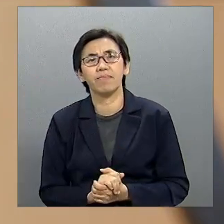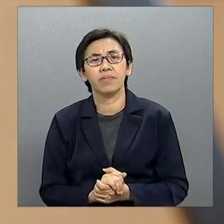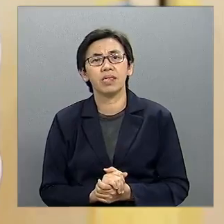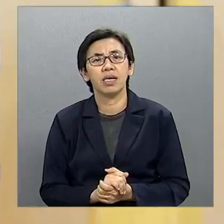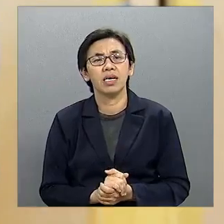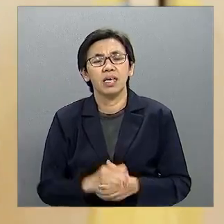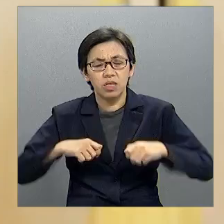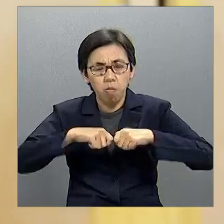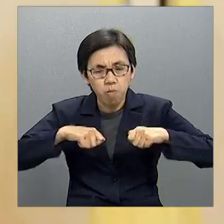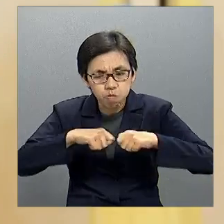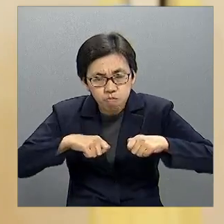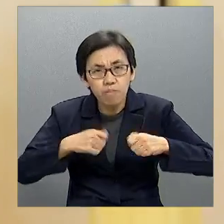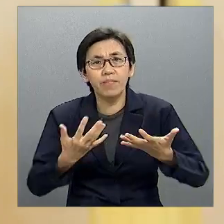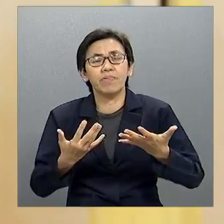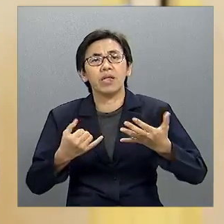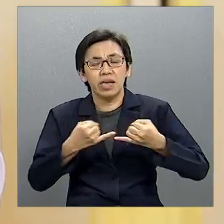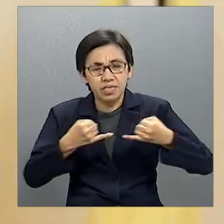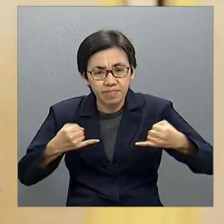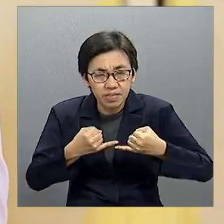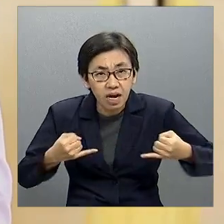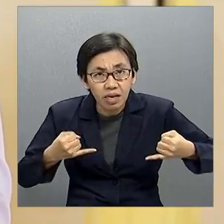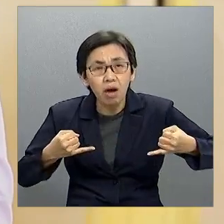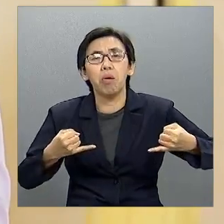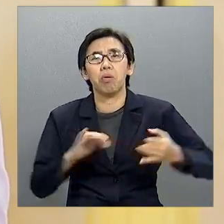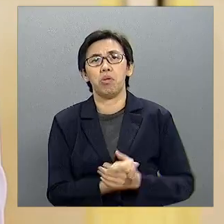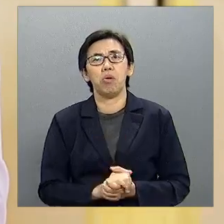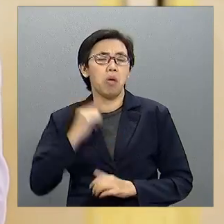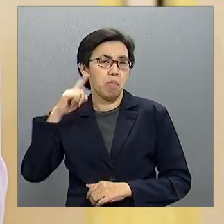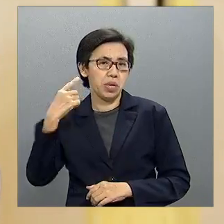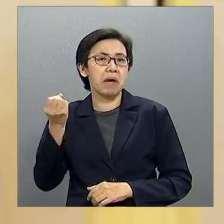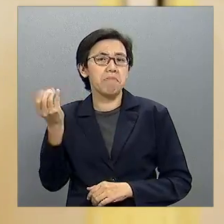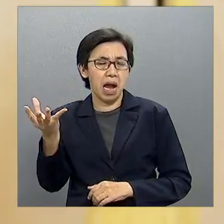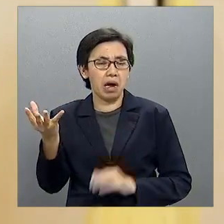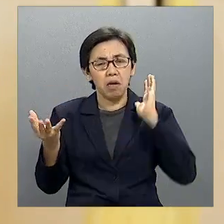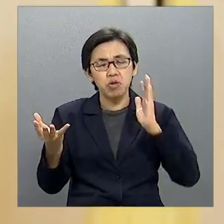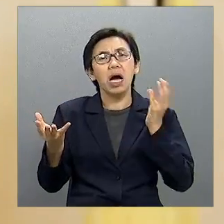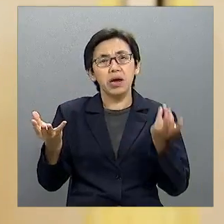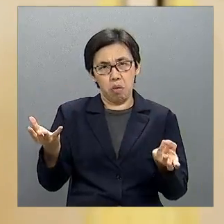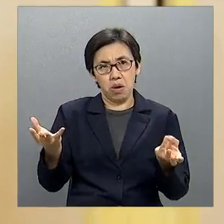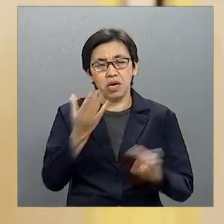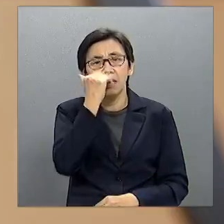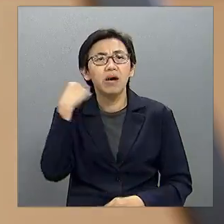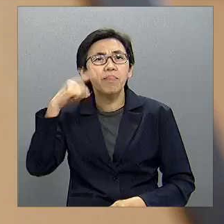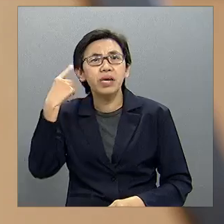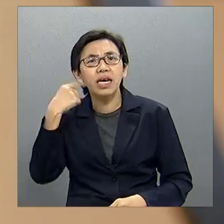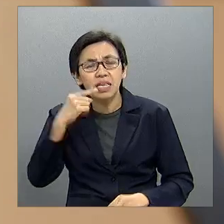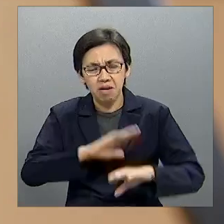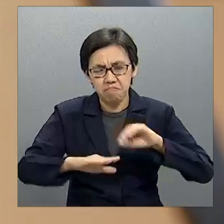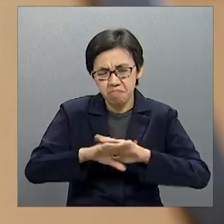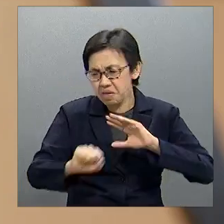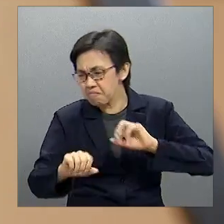เกี่ยวกับพวกกลุ่มของเส้นประสาทเรื่องพวกนี้ผู้หญิงจะพบได้บ่อยเพราะว่าเป็นเพศที่หนึ่งก็คือมีการใช้งานมือเยอะ อย่